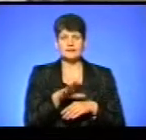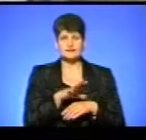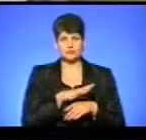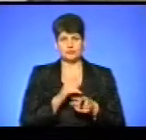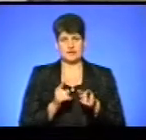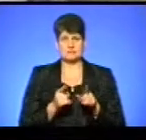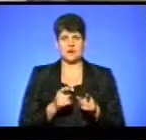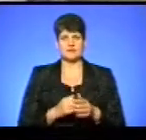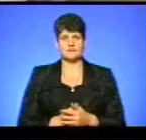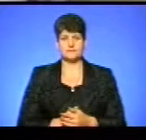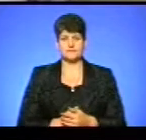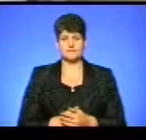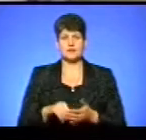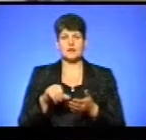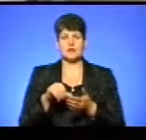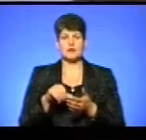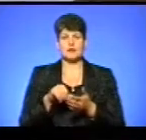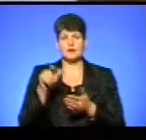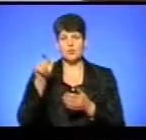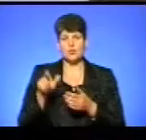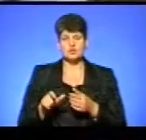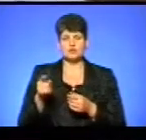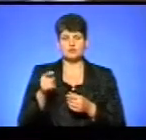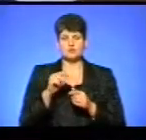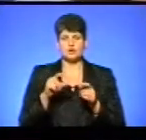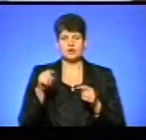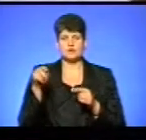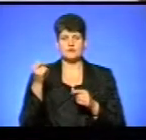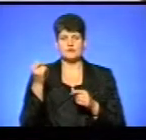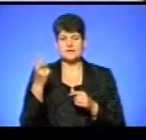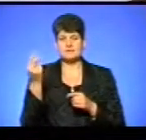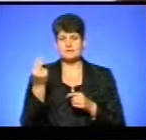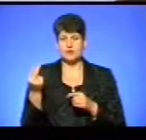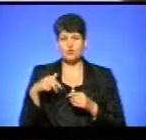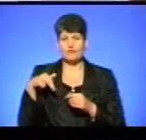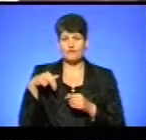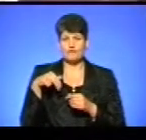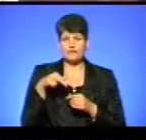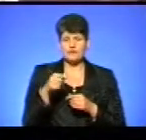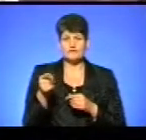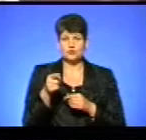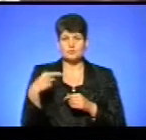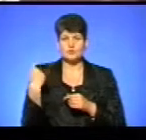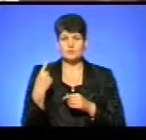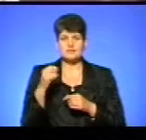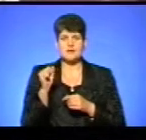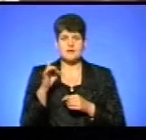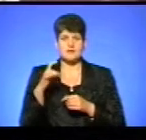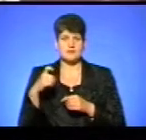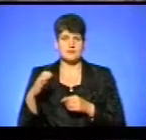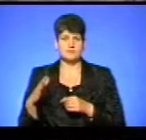насправді. Учень Тернопільської школи номер 12 Павло Дудка малює вхід до Тернопільського обласного архіву.